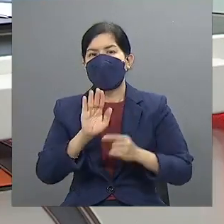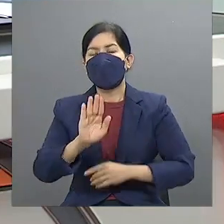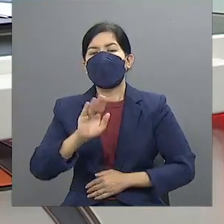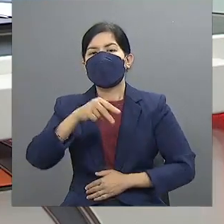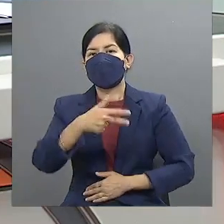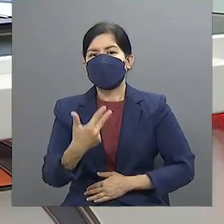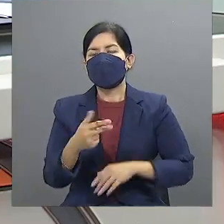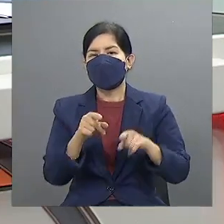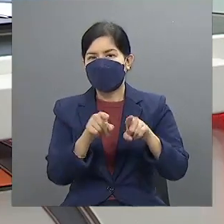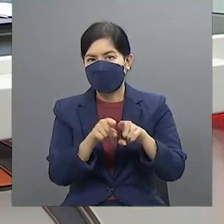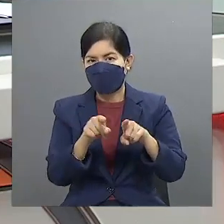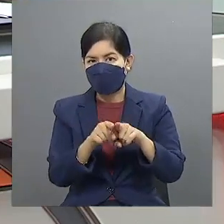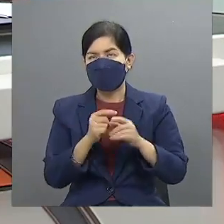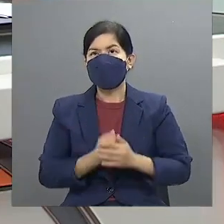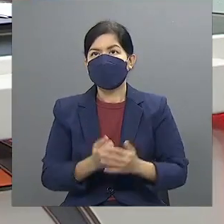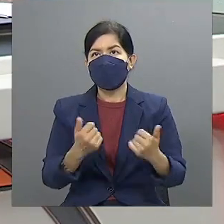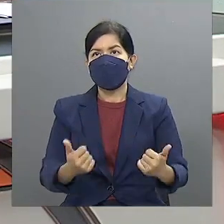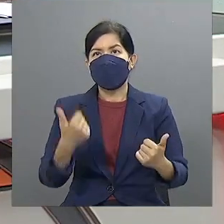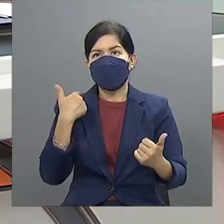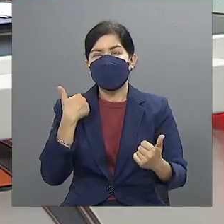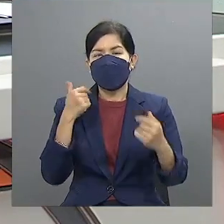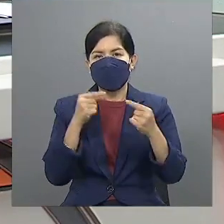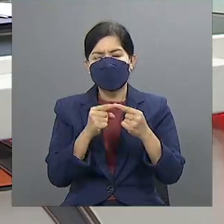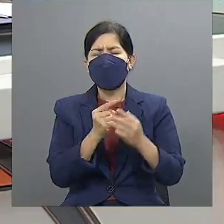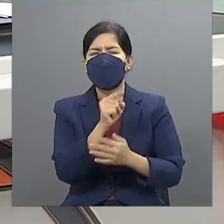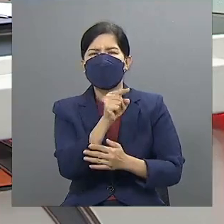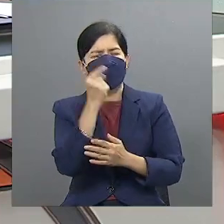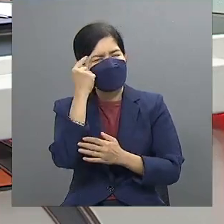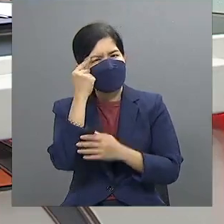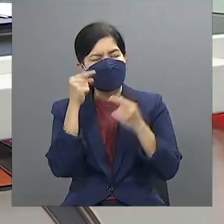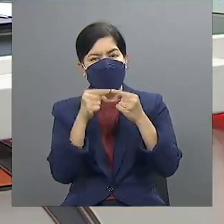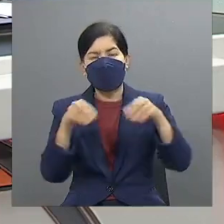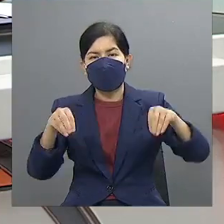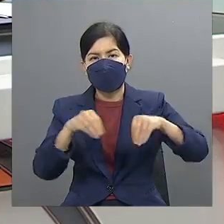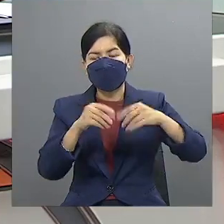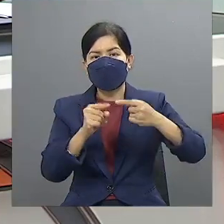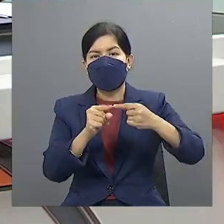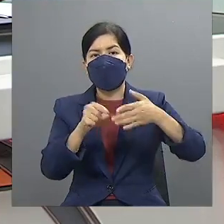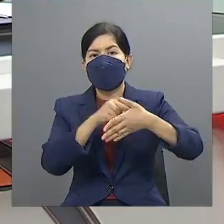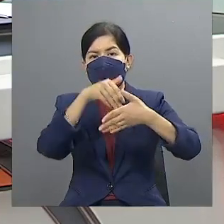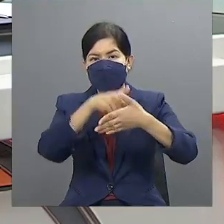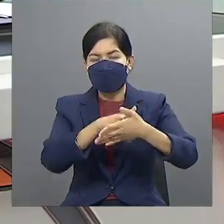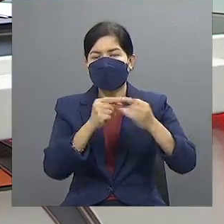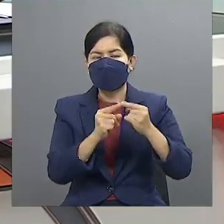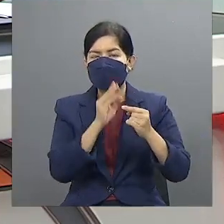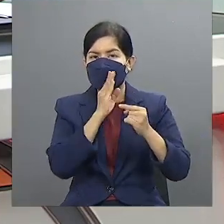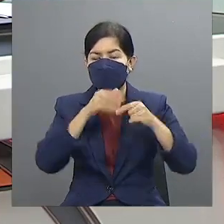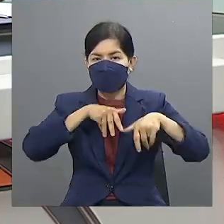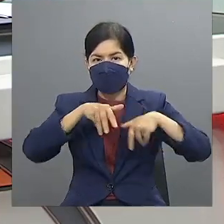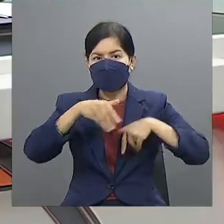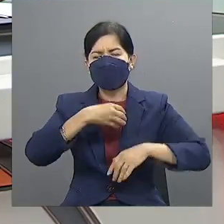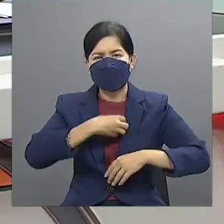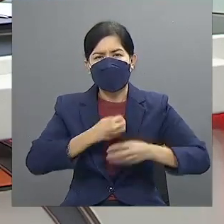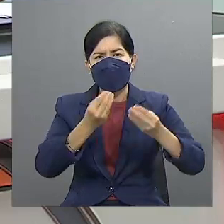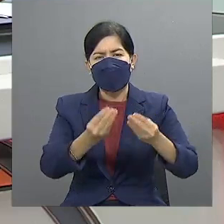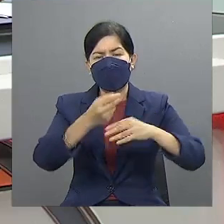ามีแคมเปญปลุกกรุงเทพเปลี่ยนเมืองใหญ่เลือกตั้งผู้ว่า65นะคะสามารถที่จะสะท้อนถึงปัญหาถึงความต้องการให้เกิดขึ้นติดต